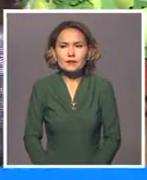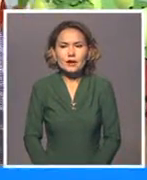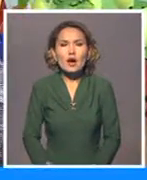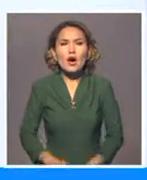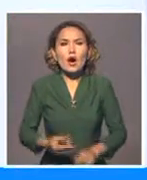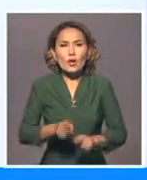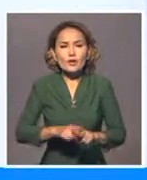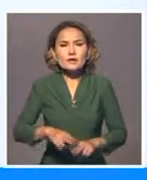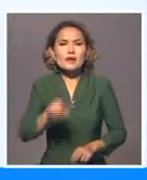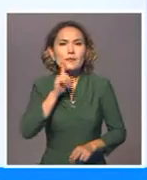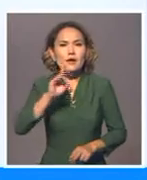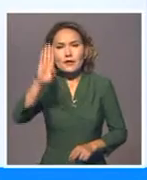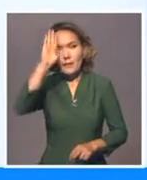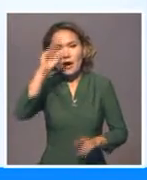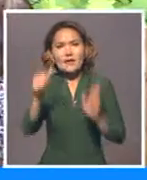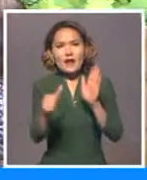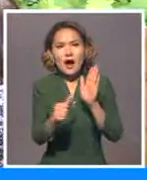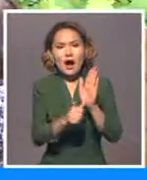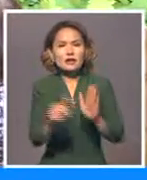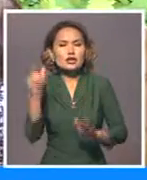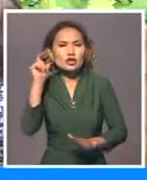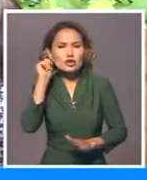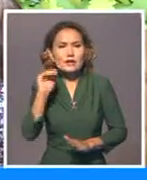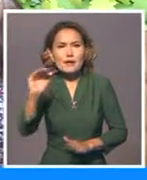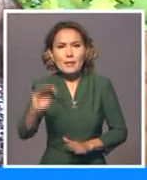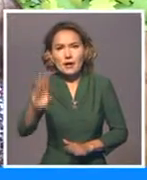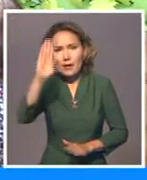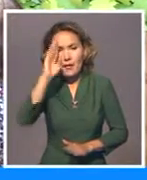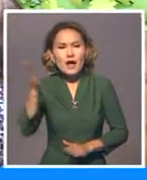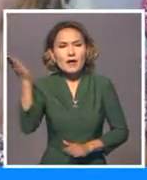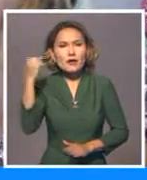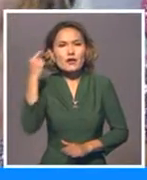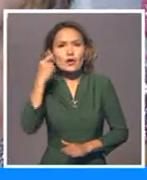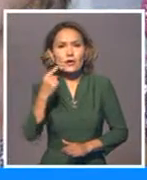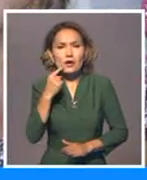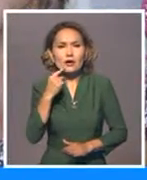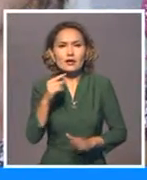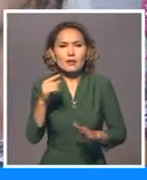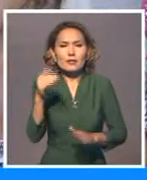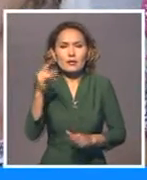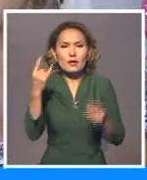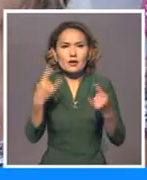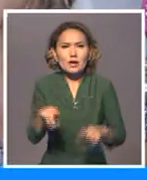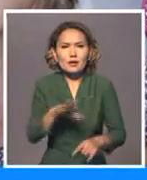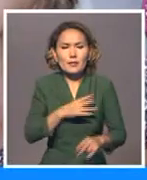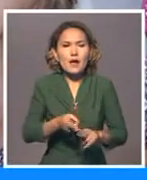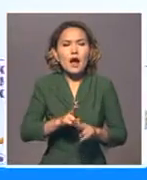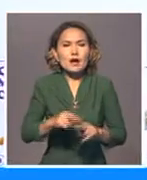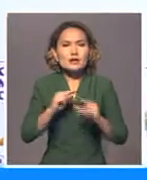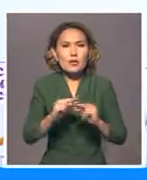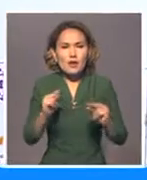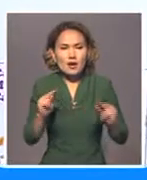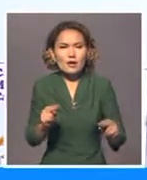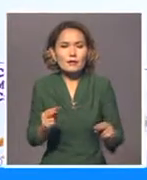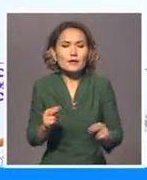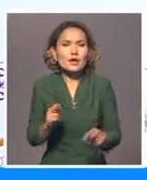Әлинұрдың жасы 6-да, туғалы құлақ мүкістігіне шалдыққан. Ота жасалып, имплантант салынғалы бері орталық мамандарының қарауында. Нәтиже